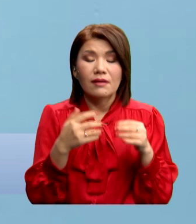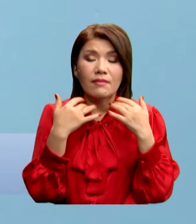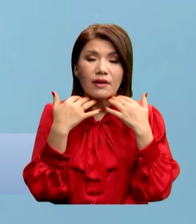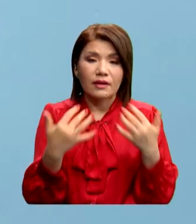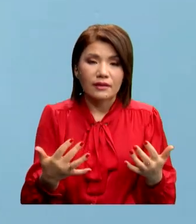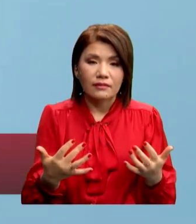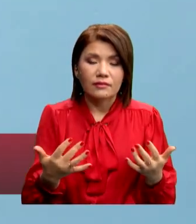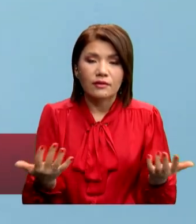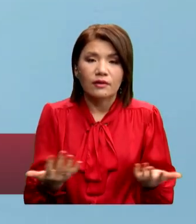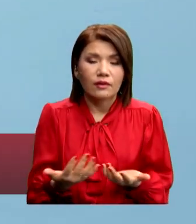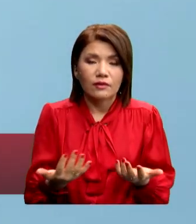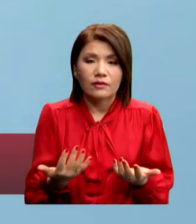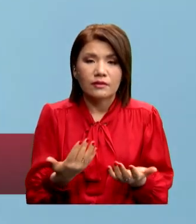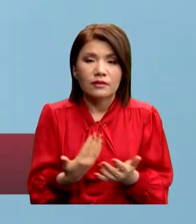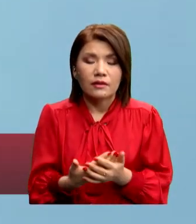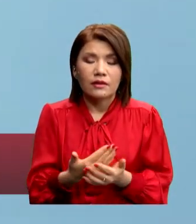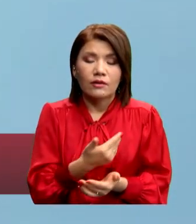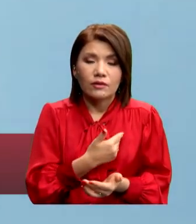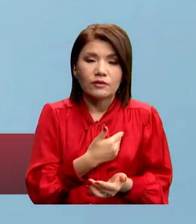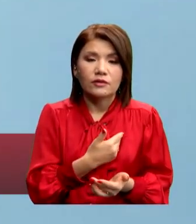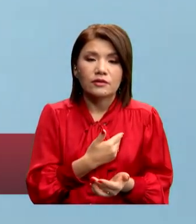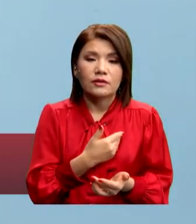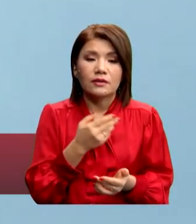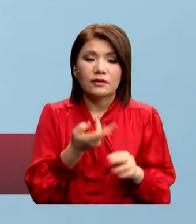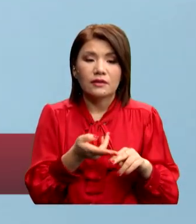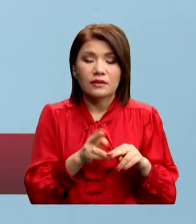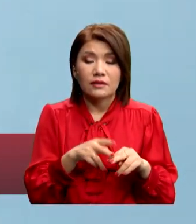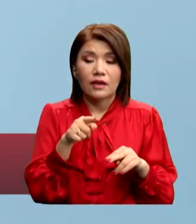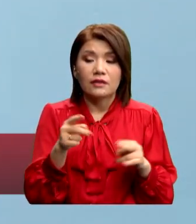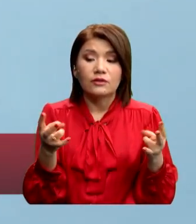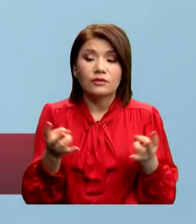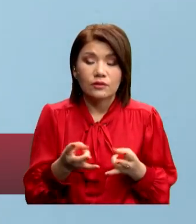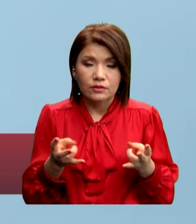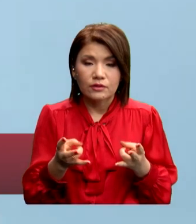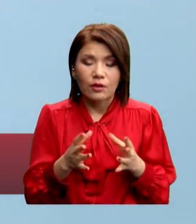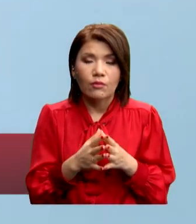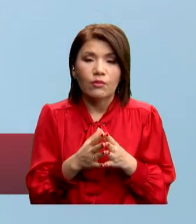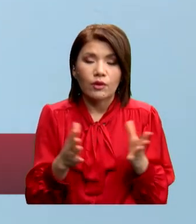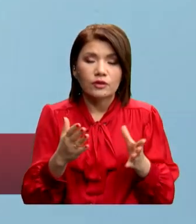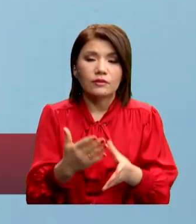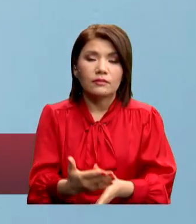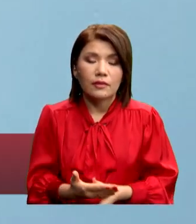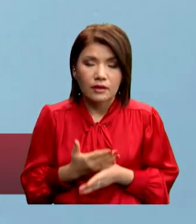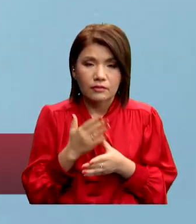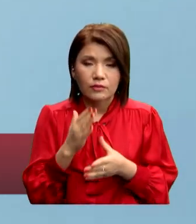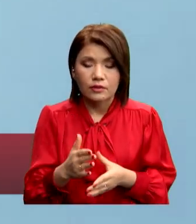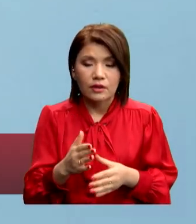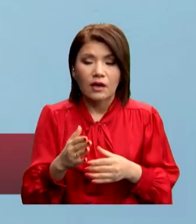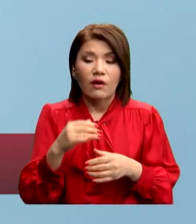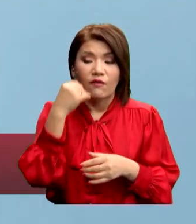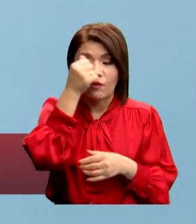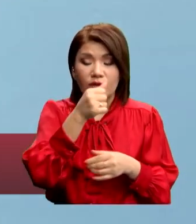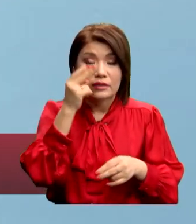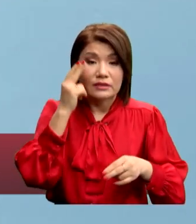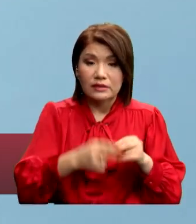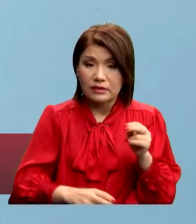қажеттілікті қалап отыр, қажеттілік сол қаражатқа қажеттілігі бар адамдарға үлкен көмек болады. Жыл әлі аяқталған жоқ,